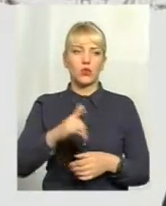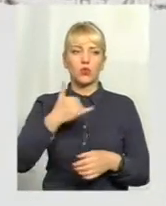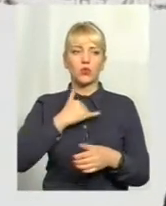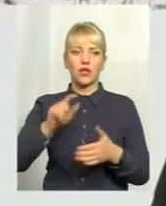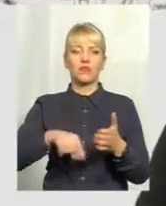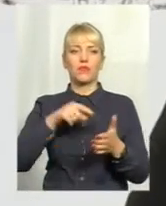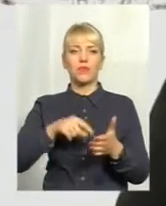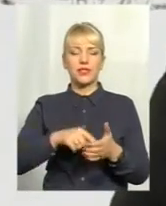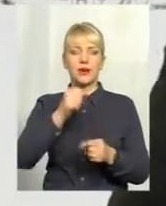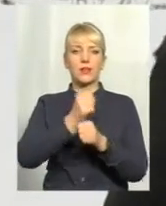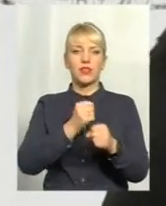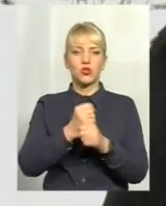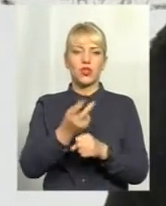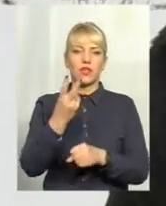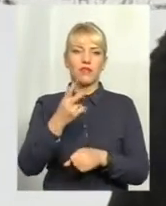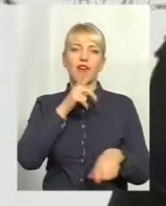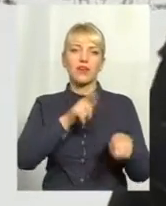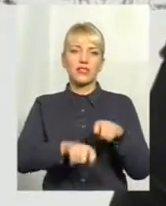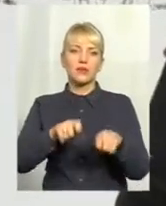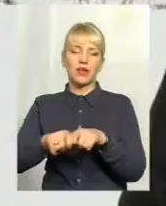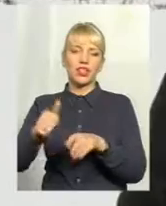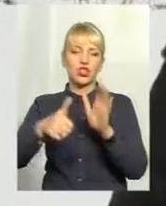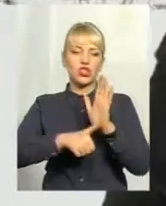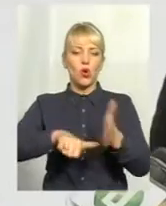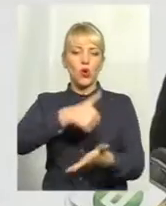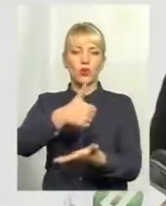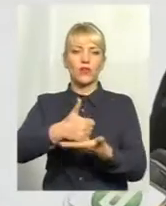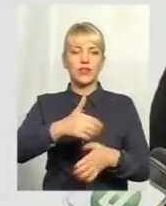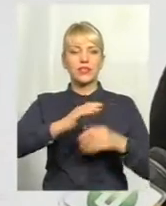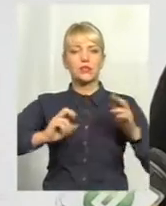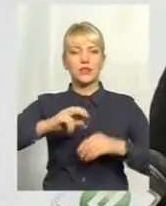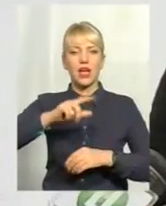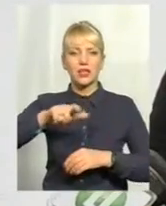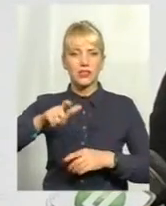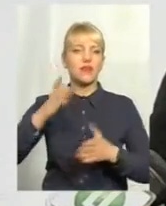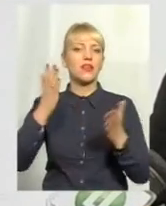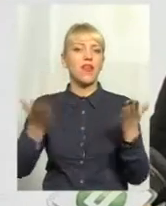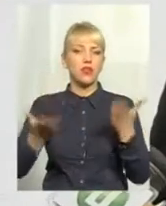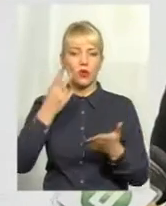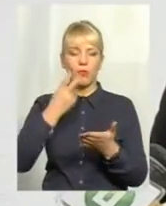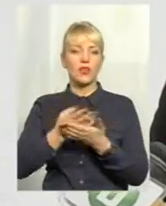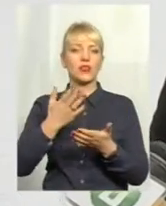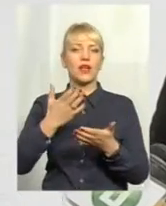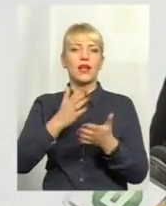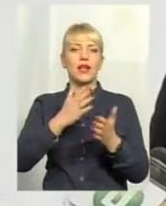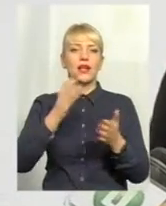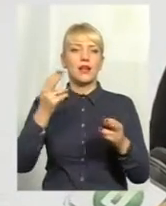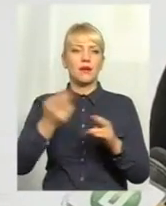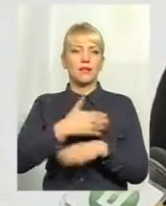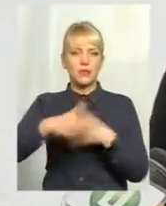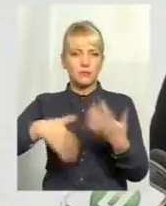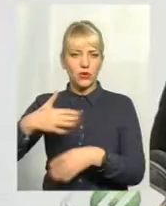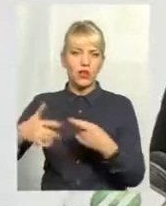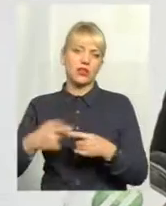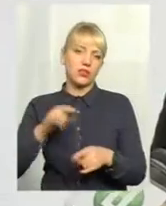місті працює 2 інспектора і 6 головних спеціалістів. Якщо вони бачать непорядки, значить складаються протоколи